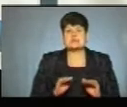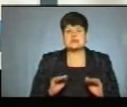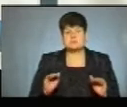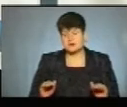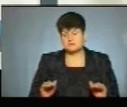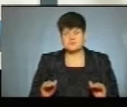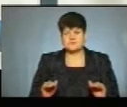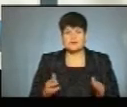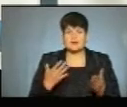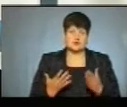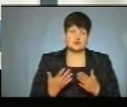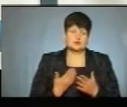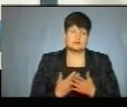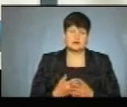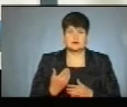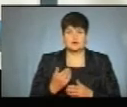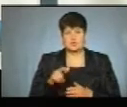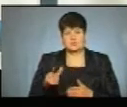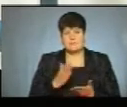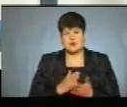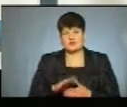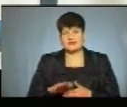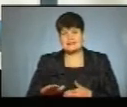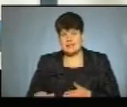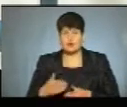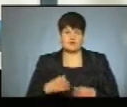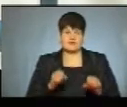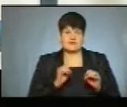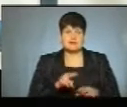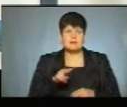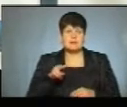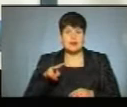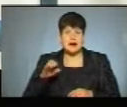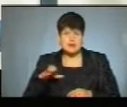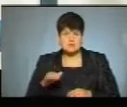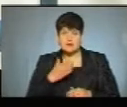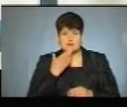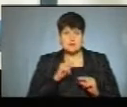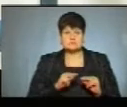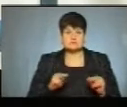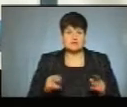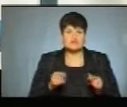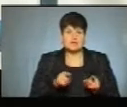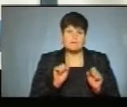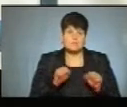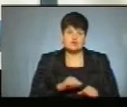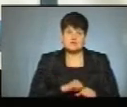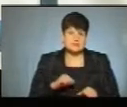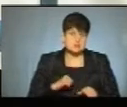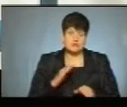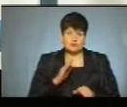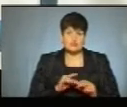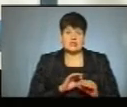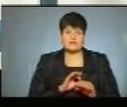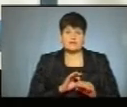І так само, якщо ви, наприклад, мають люди дітей, хочуть віддати їх в Пласт, але, на жаль, нема виховника, відповідно, вони можуть самі стати цим виховником